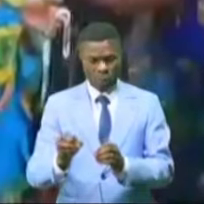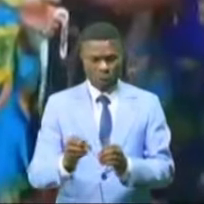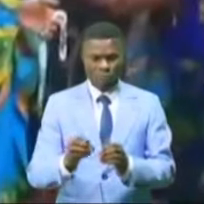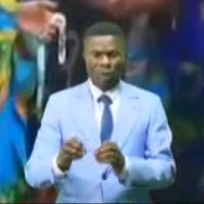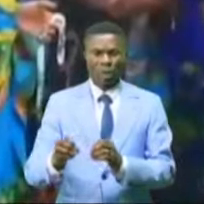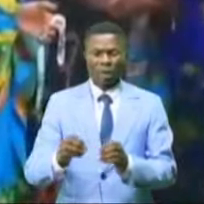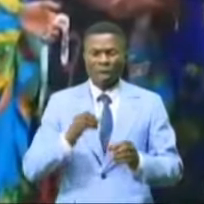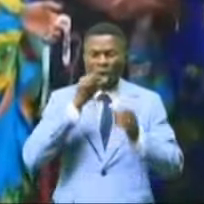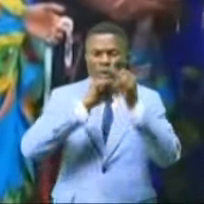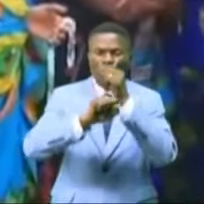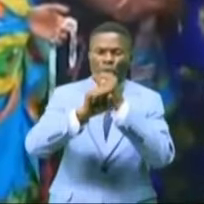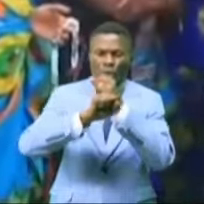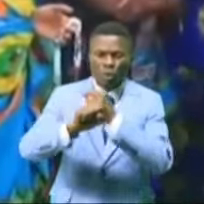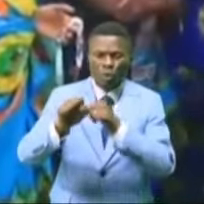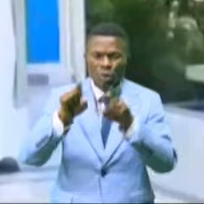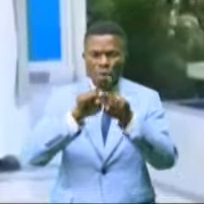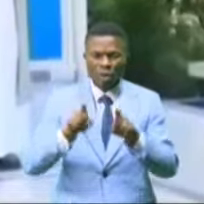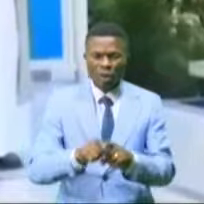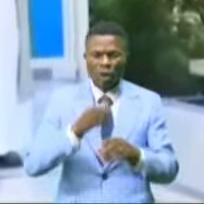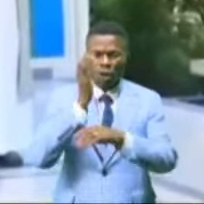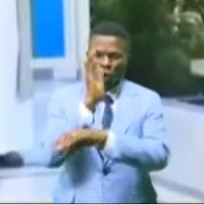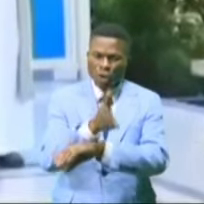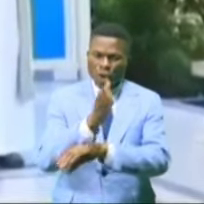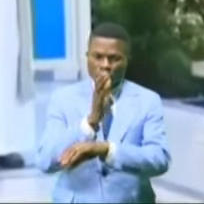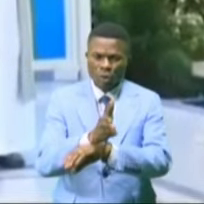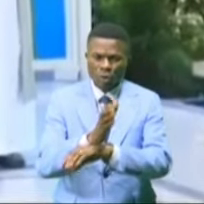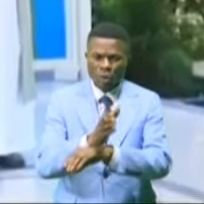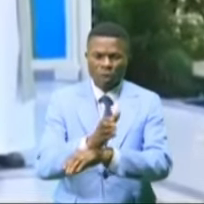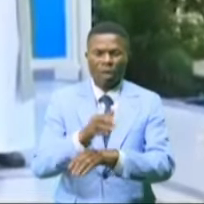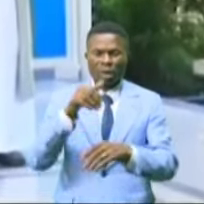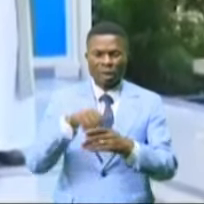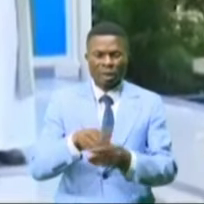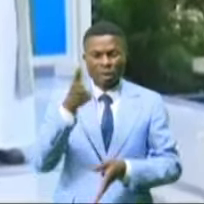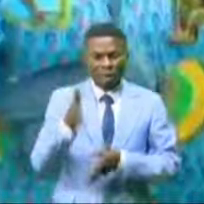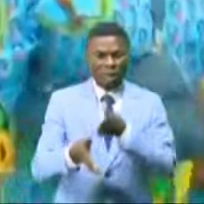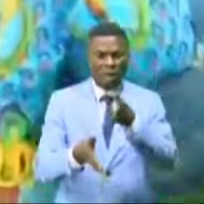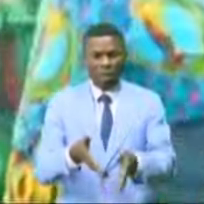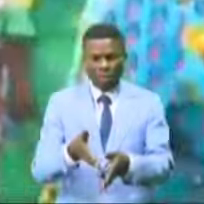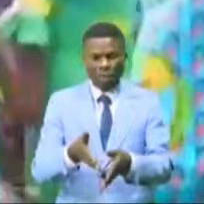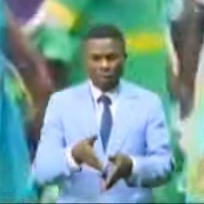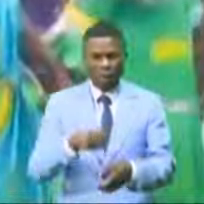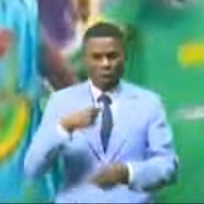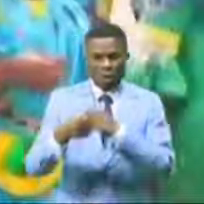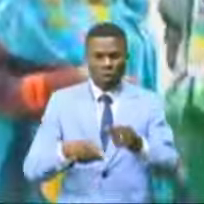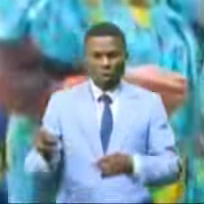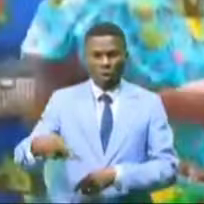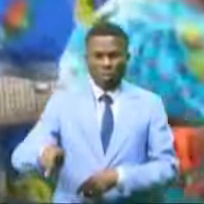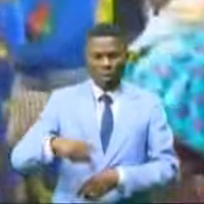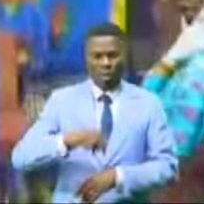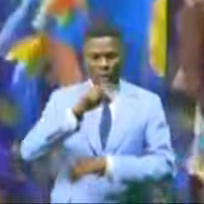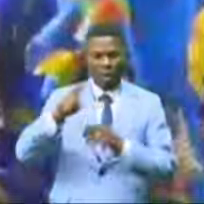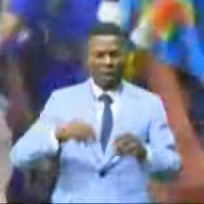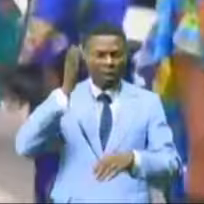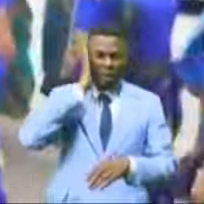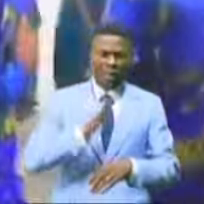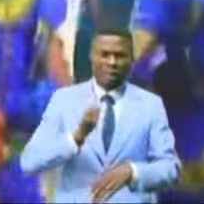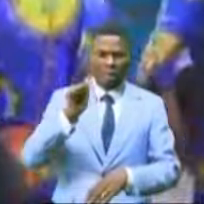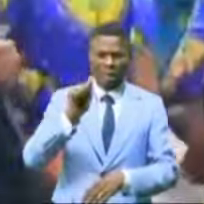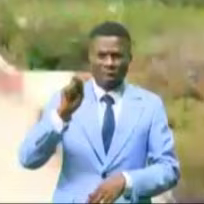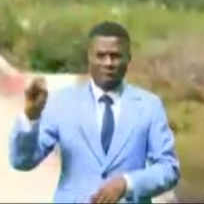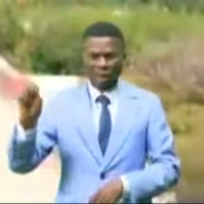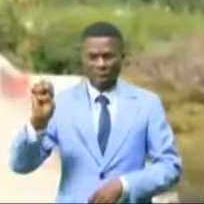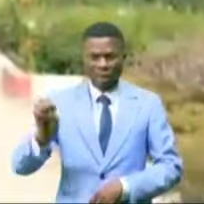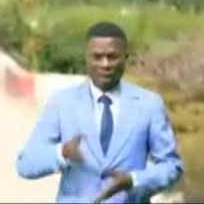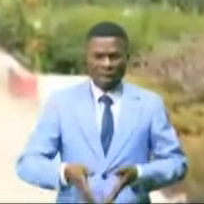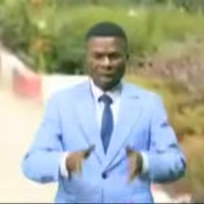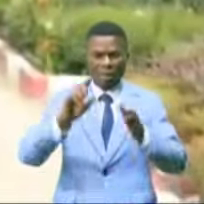séance de sensibilisation et de conscientisation. Au cours de leur marche, partie de la paroisse Sainte-Anne, en passant par le